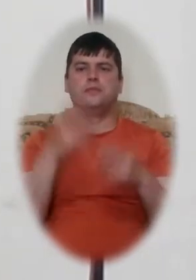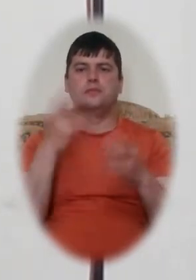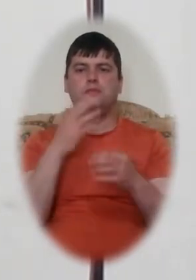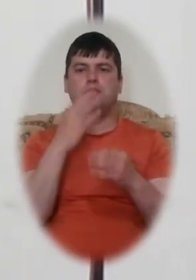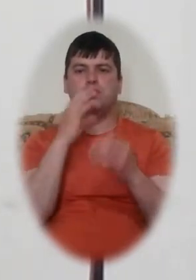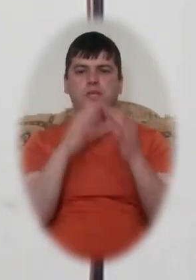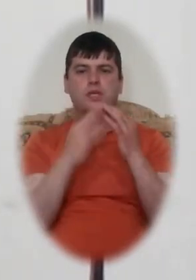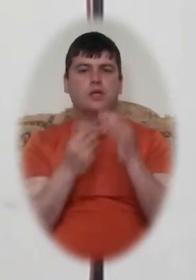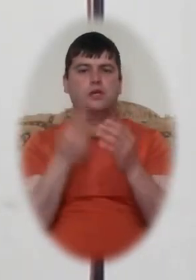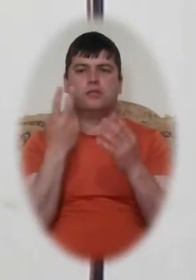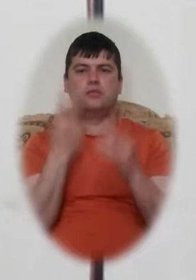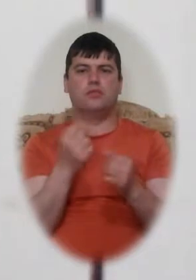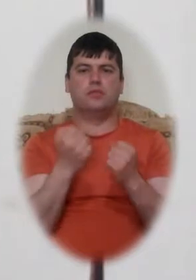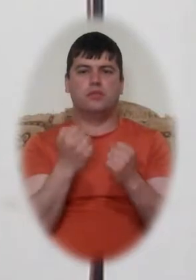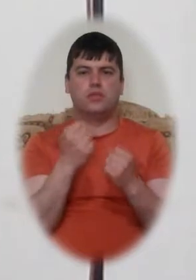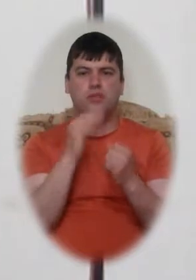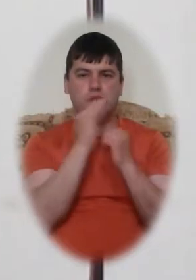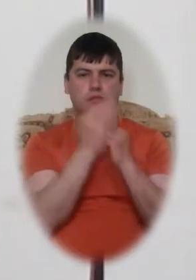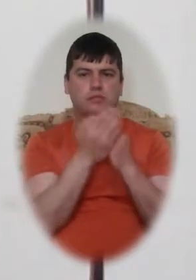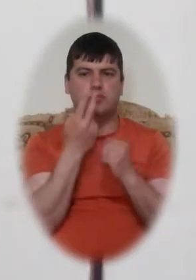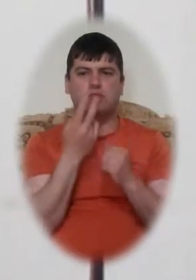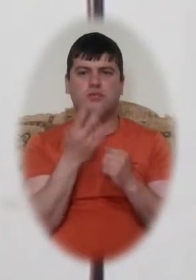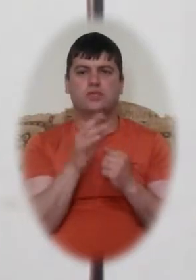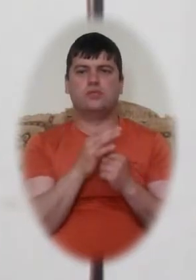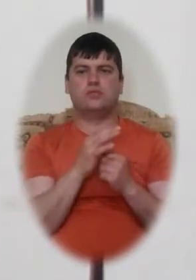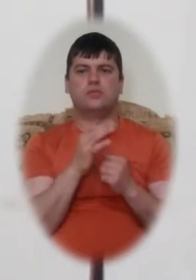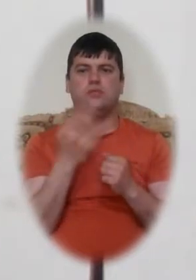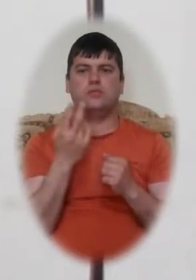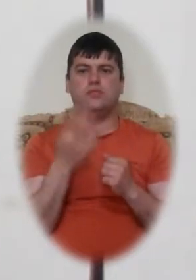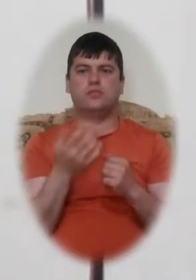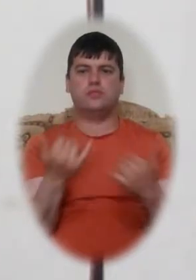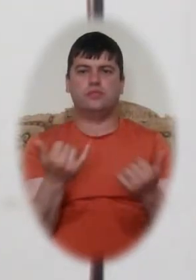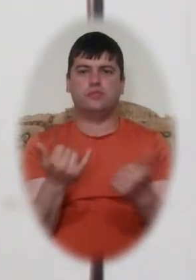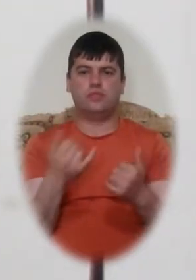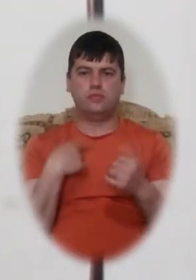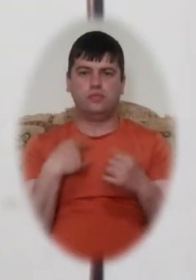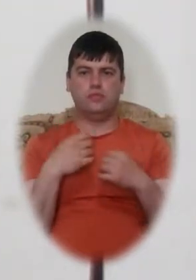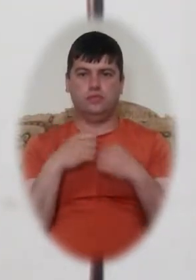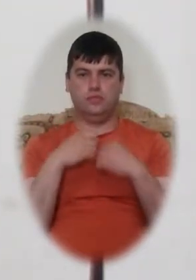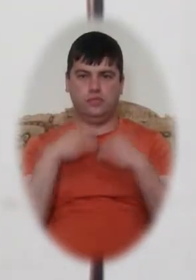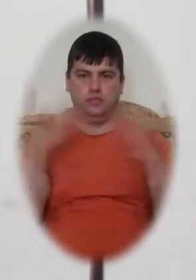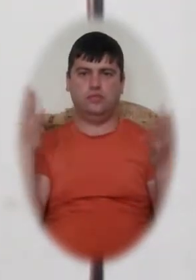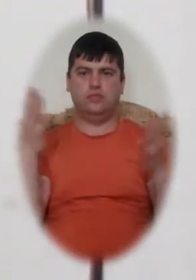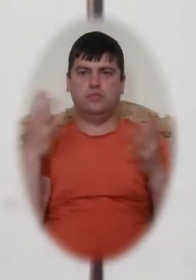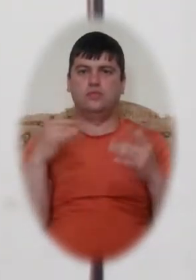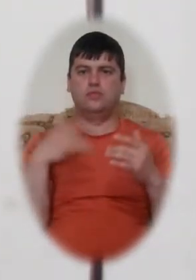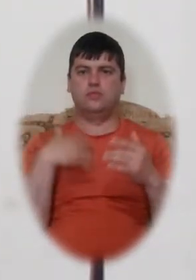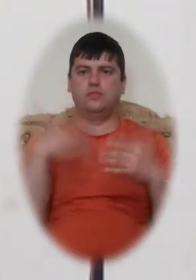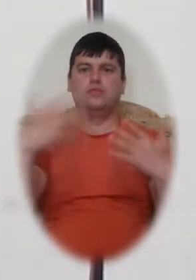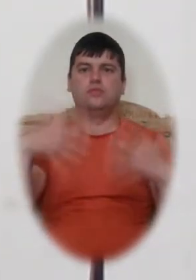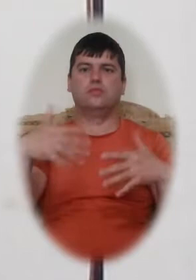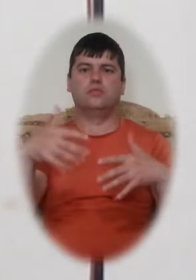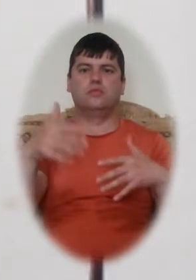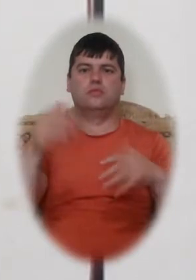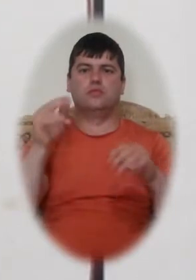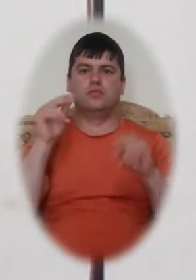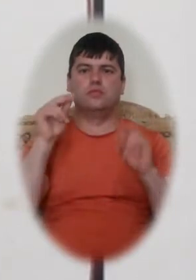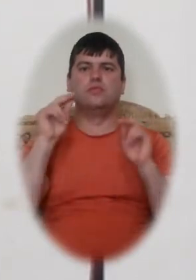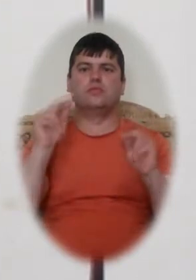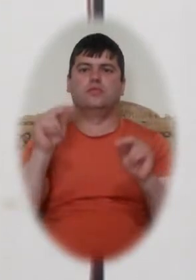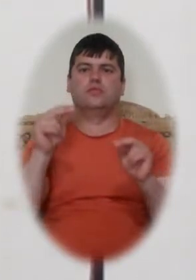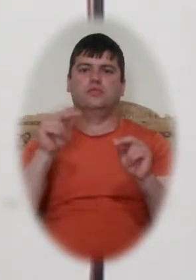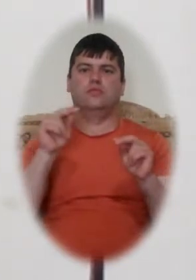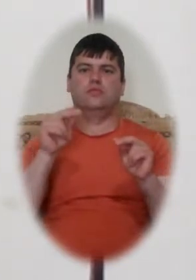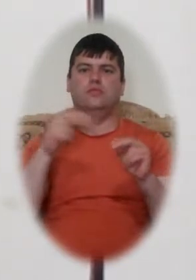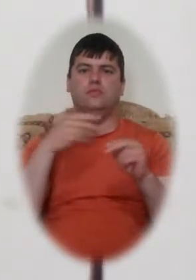կաղթնի պահինք, որովհետև է սորշ, եթե նշում ենք պետեկոստ է, որել են պետ կա ճշմադությունը